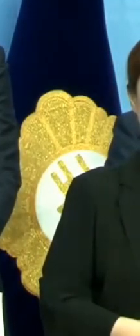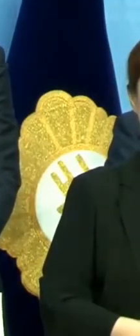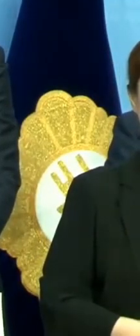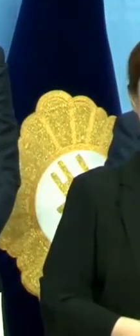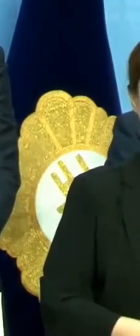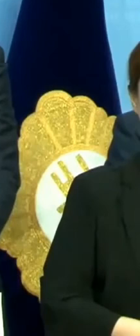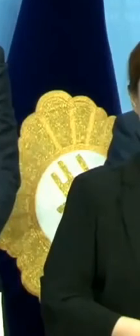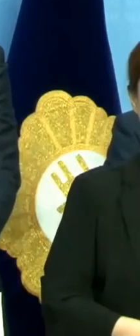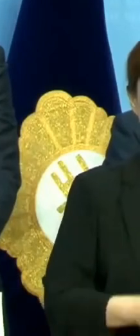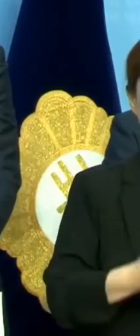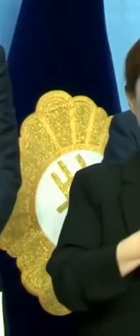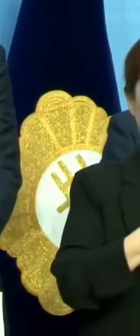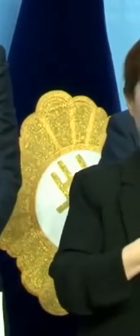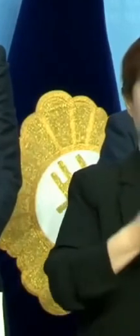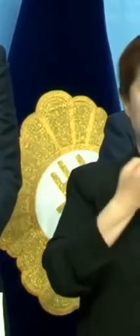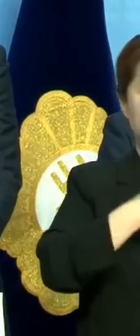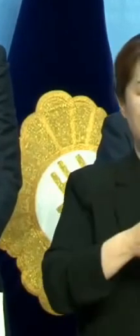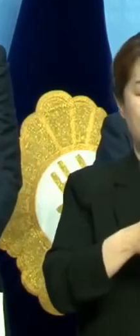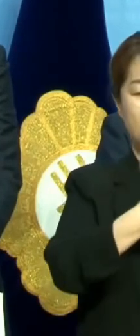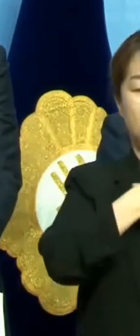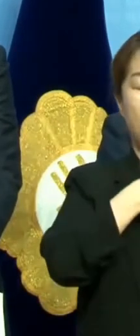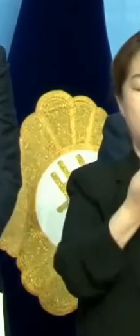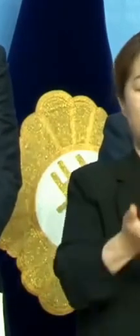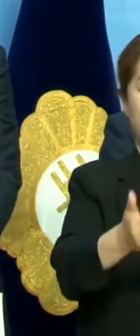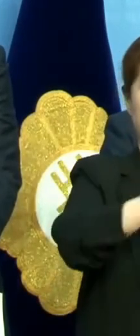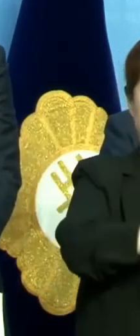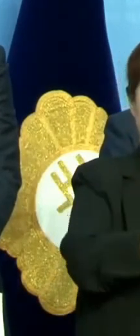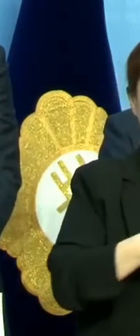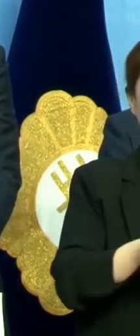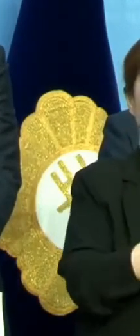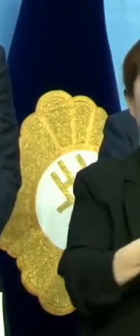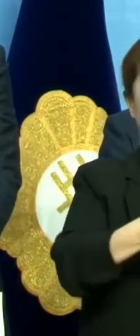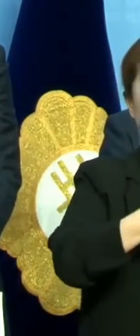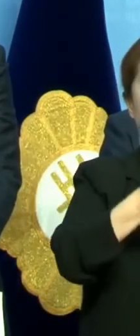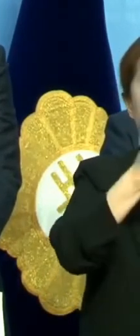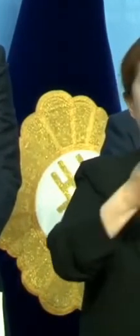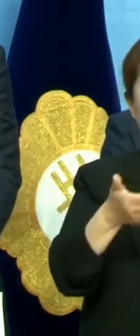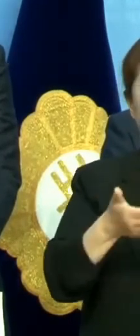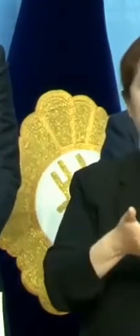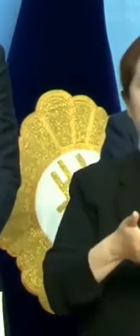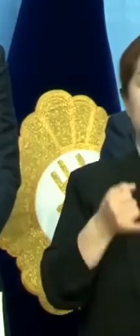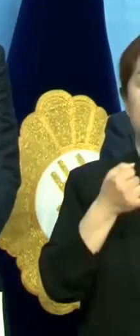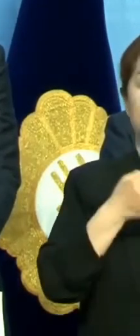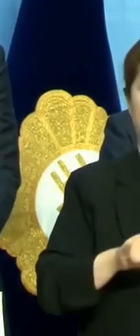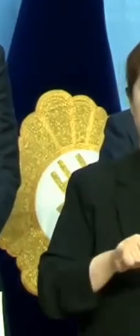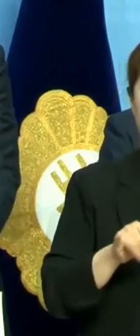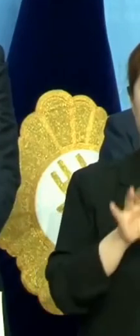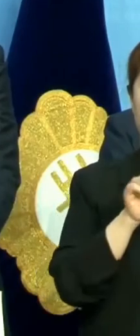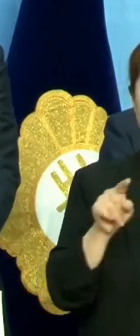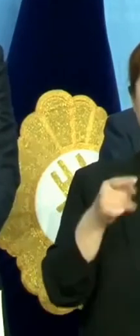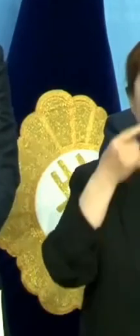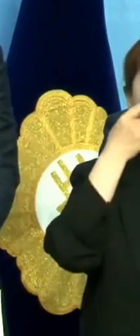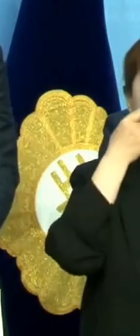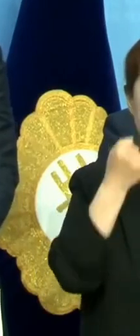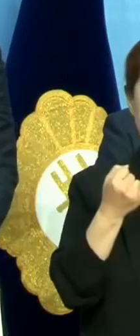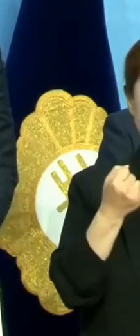꼭 좀 도와주십시오. 유민아, 엄마가